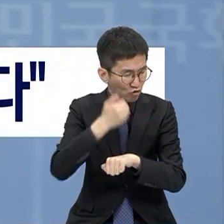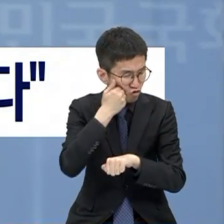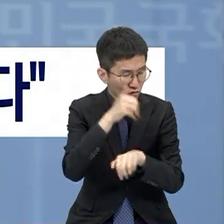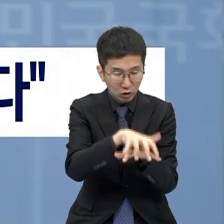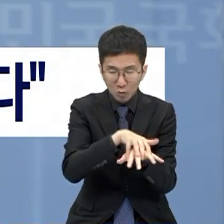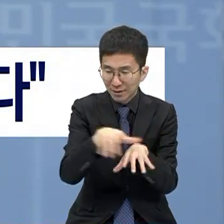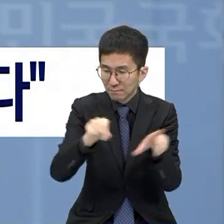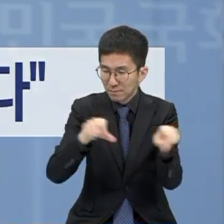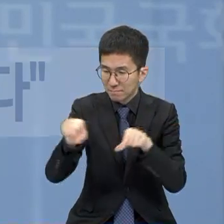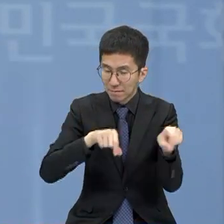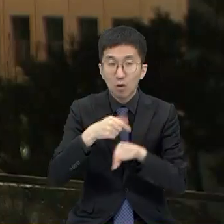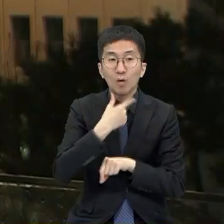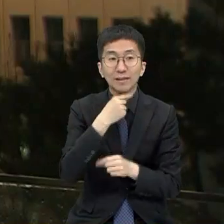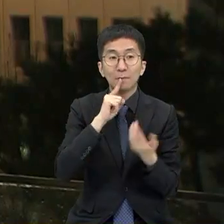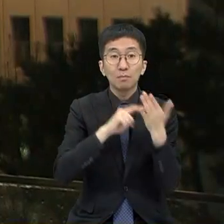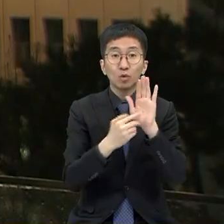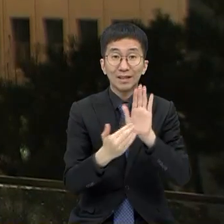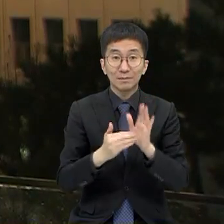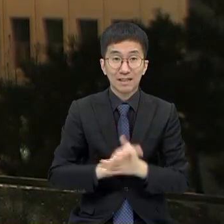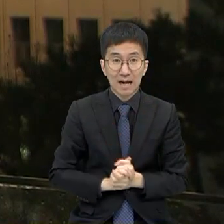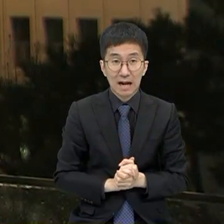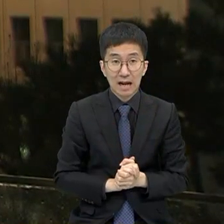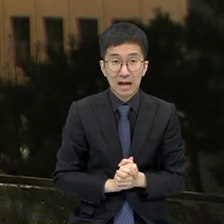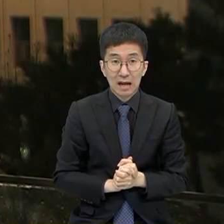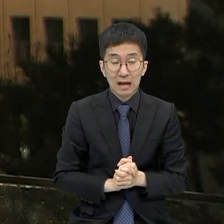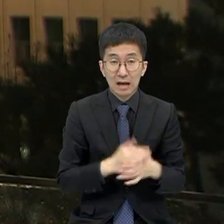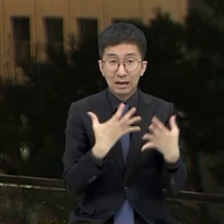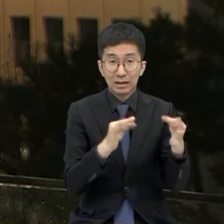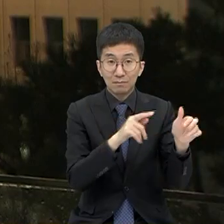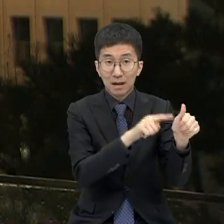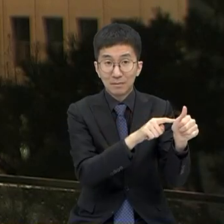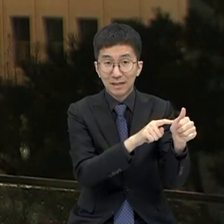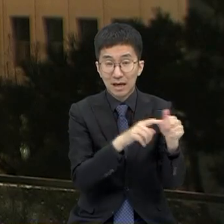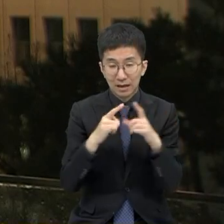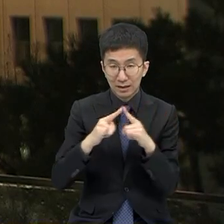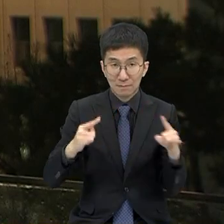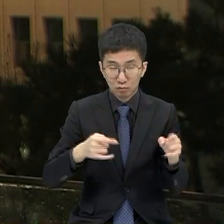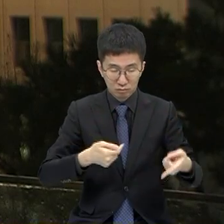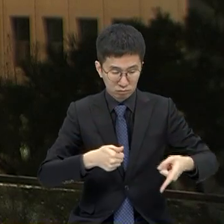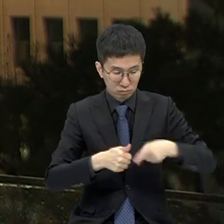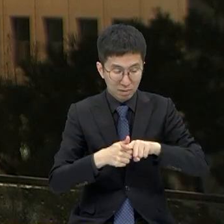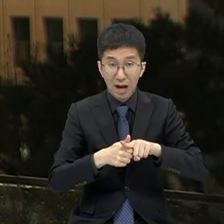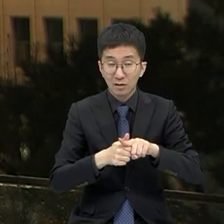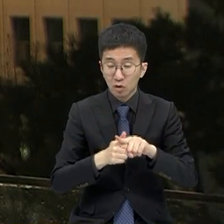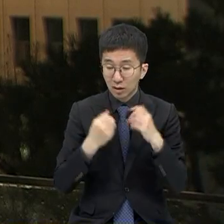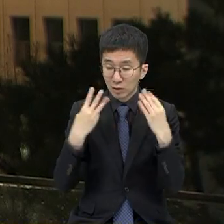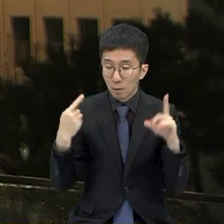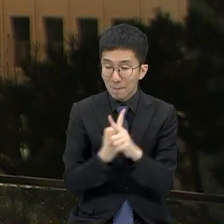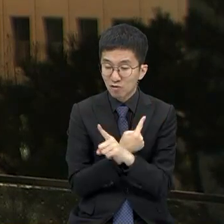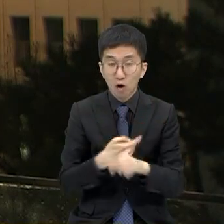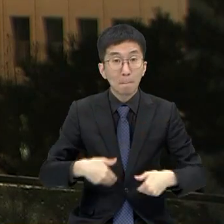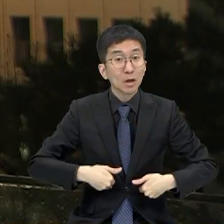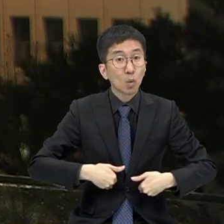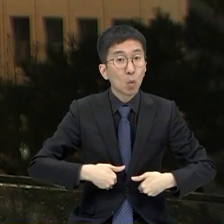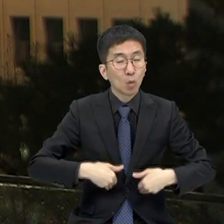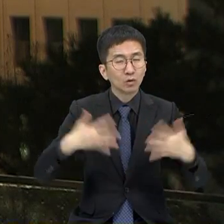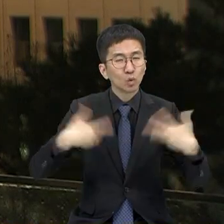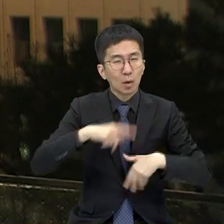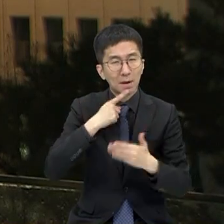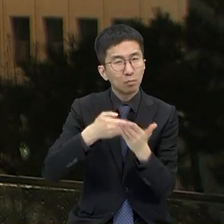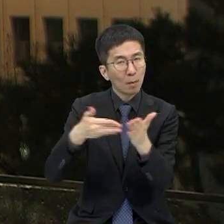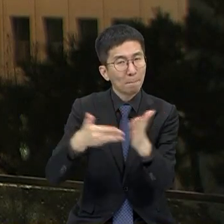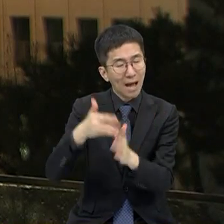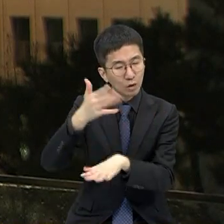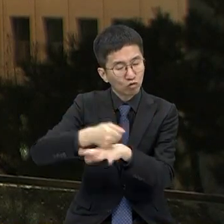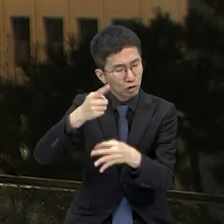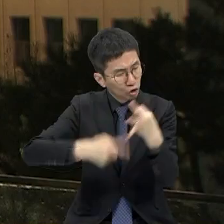꾸리겠다며 몸을 낮췄습니다. 김 전 위원장이 사실상 캠프를 전면 개편해야 한다는 뜻을 밝힌 만큼 윤 후보 측이 이를